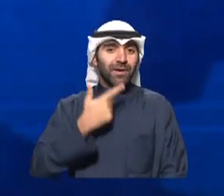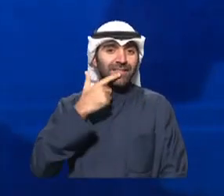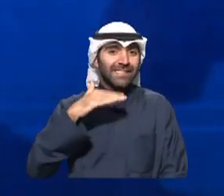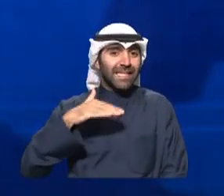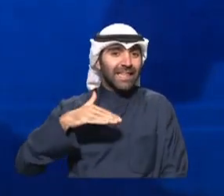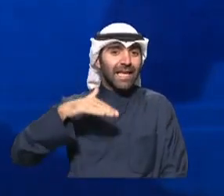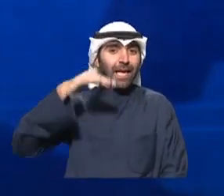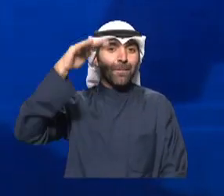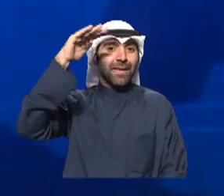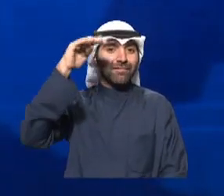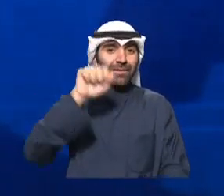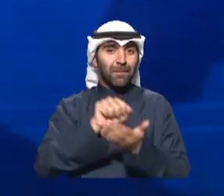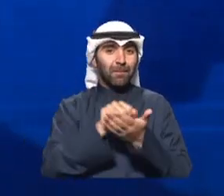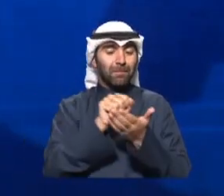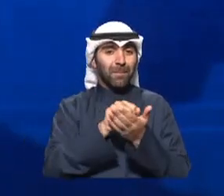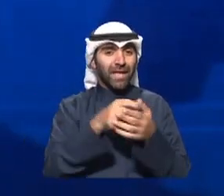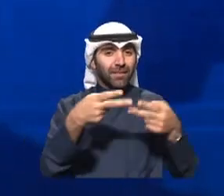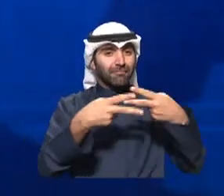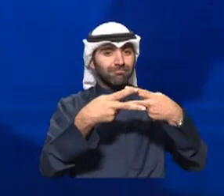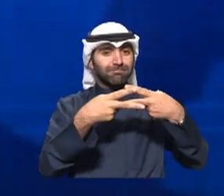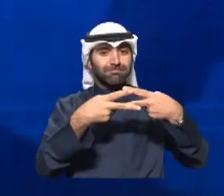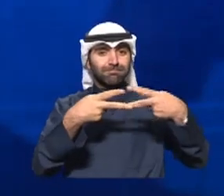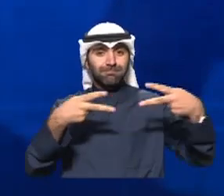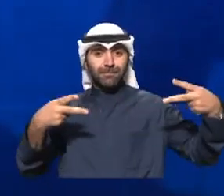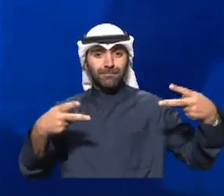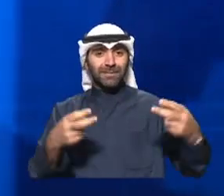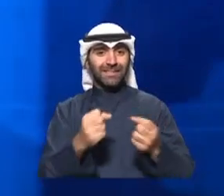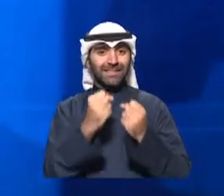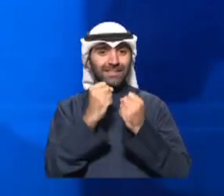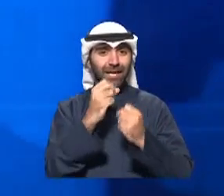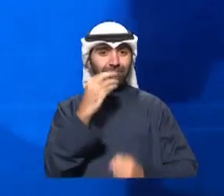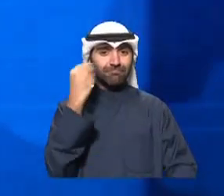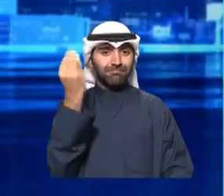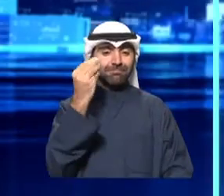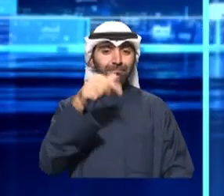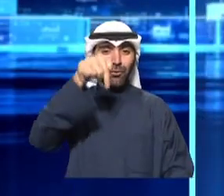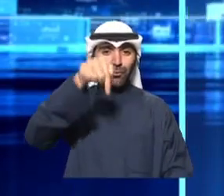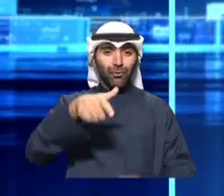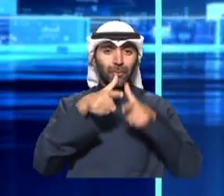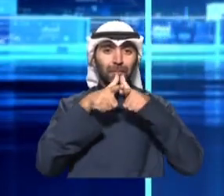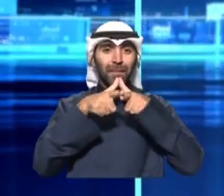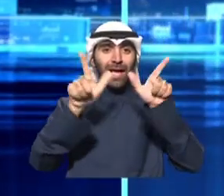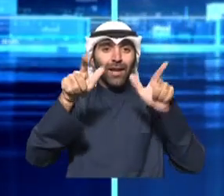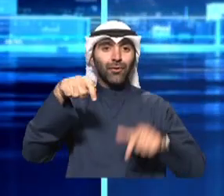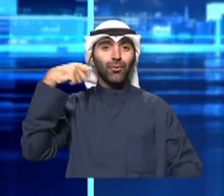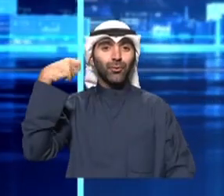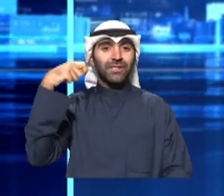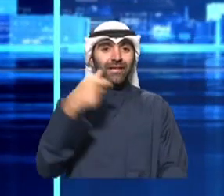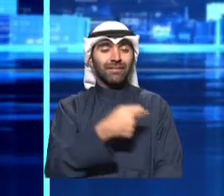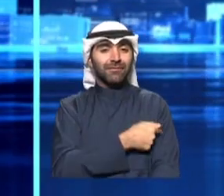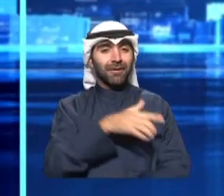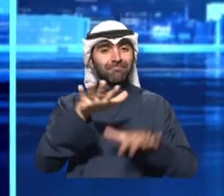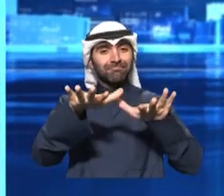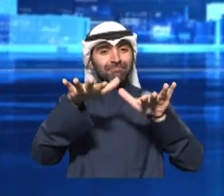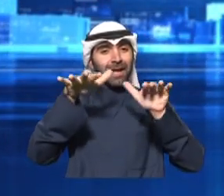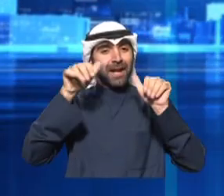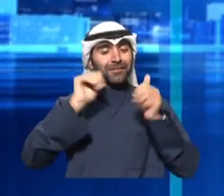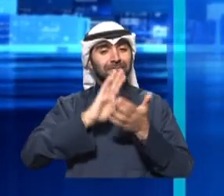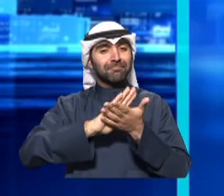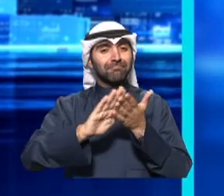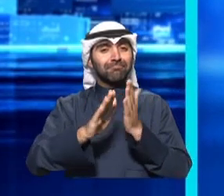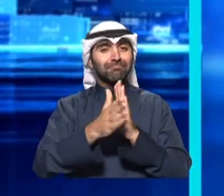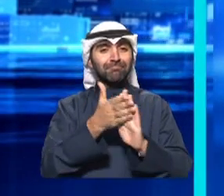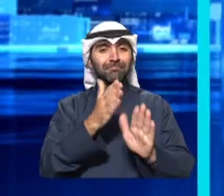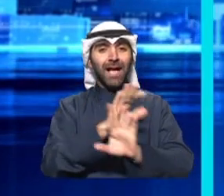المتنقلة لطريحي الفراش في إطار الحملة الوطنية للتطعيم ضد فيروس كورونا المستجد